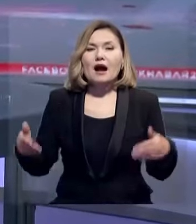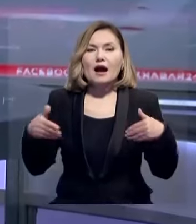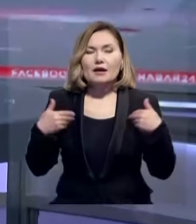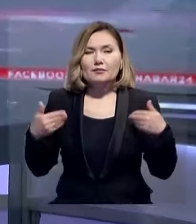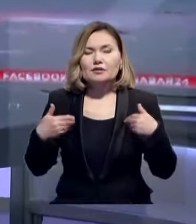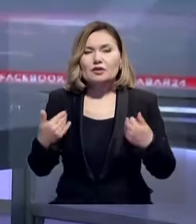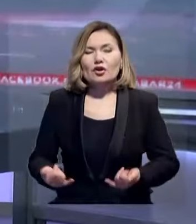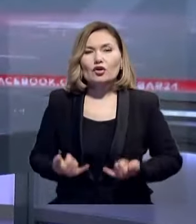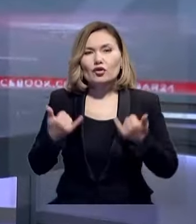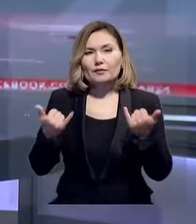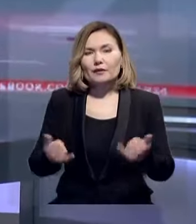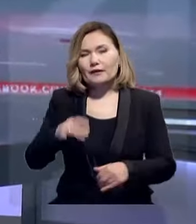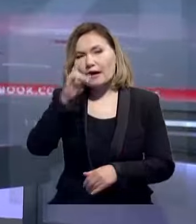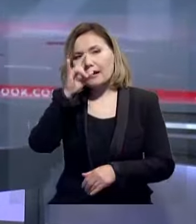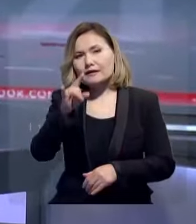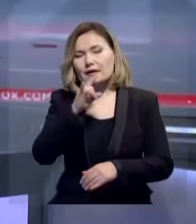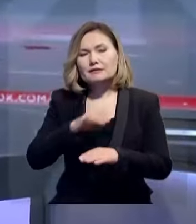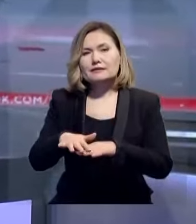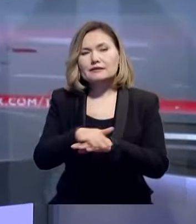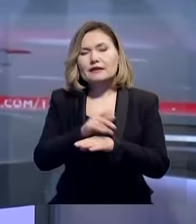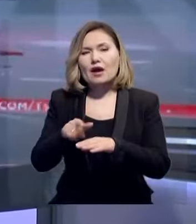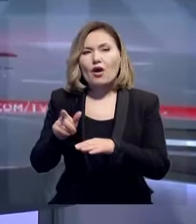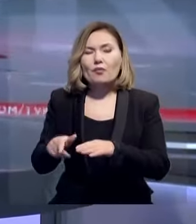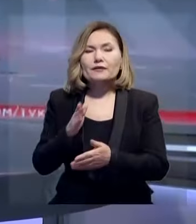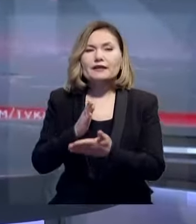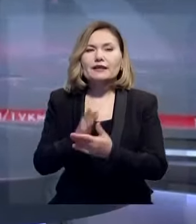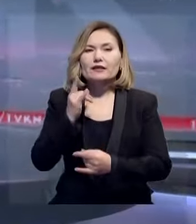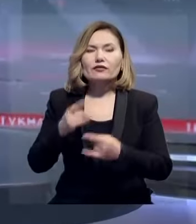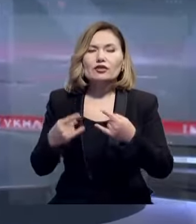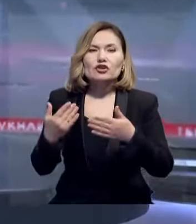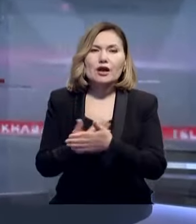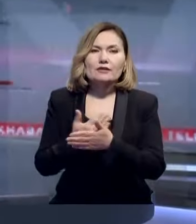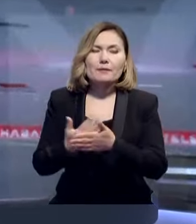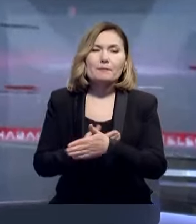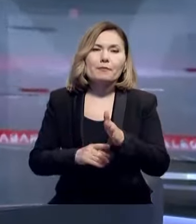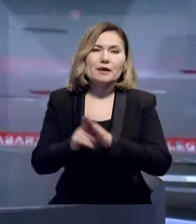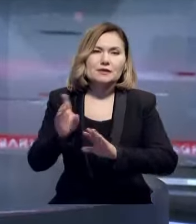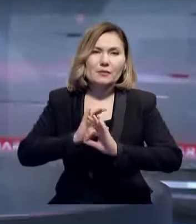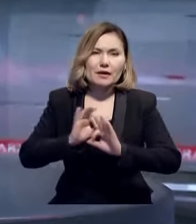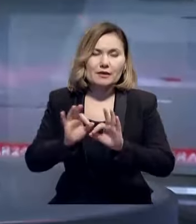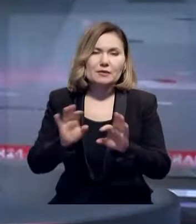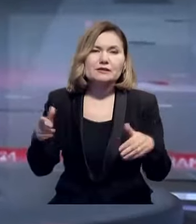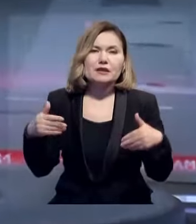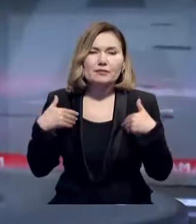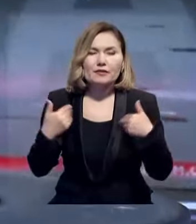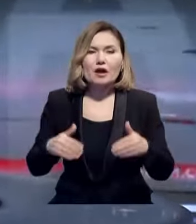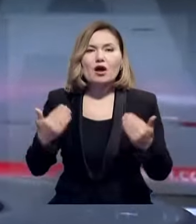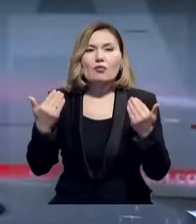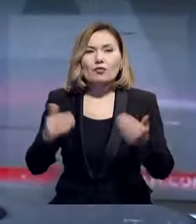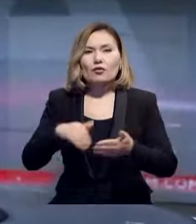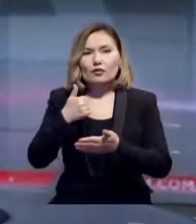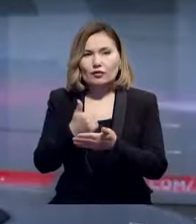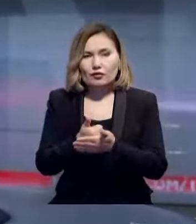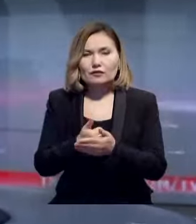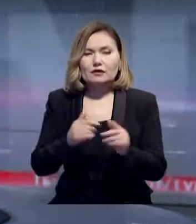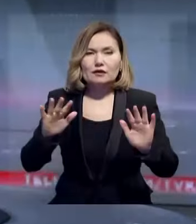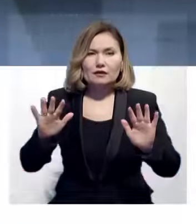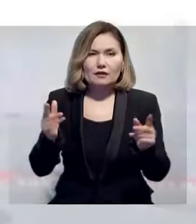Қайырлы кеш, еліміздің басты ақпараты арнасында жаңалықтар. Студияда Бақыт Топтаева, Сурда аудармада Самал Нұрымова. Алдымен аңдатпа.